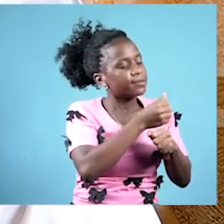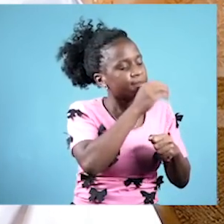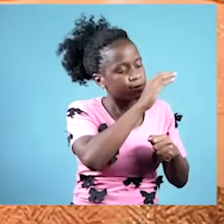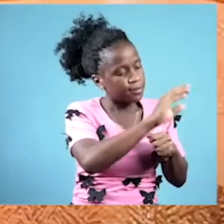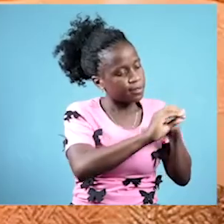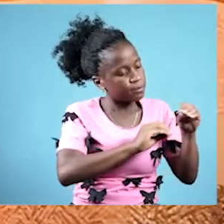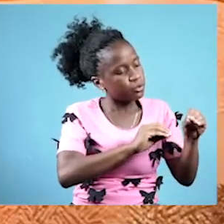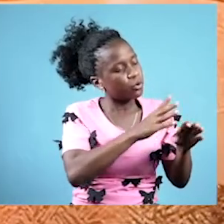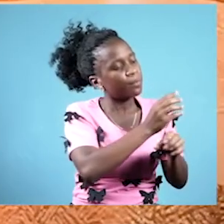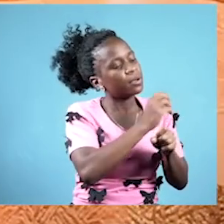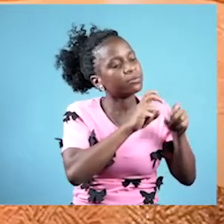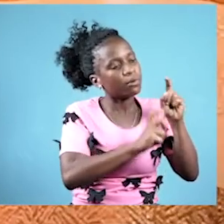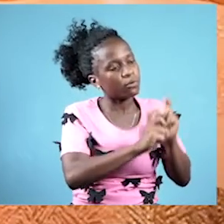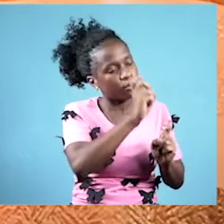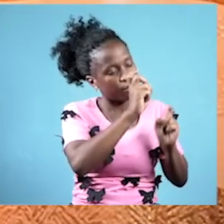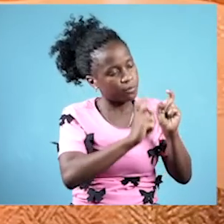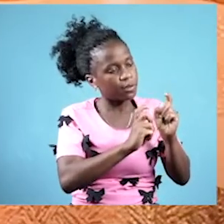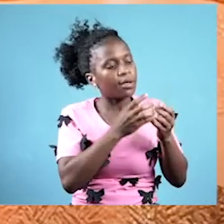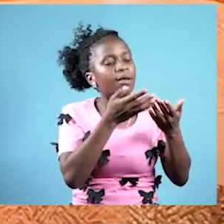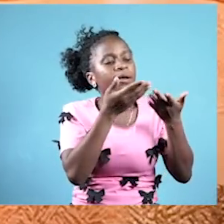matumaini kwamba